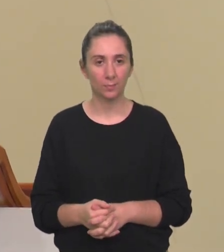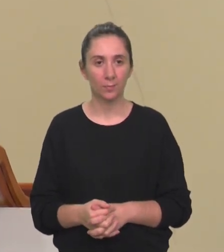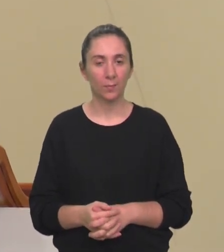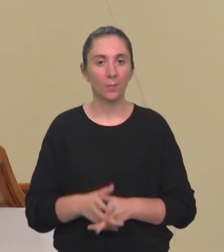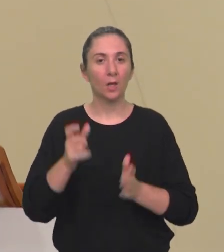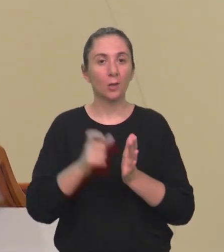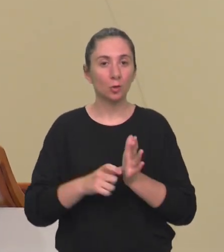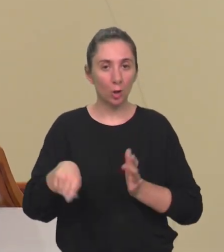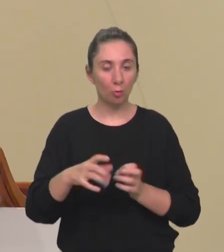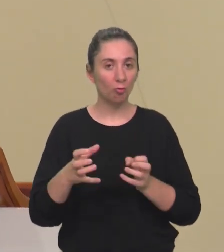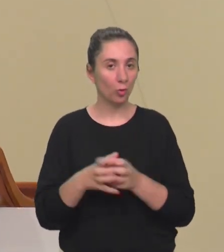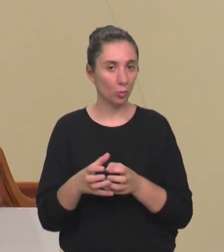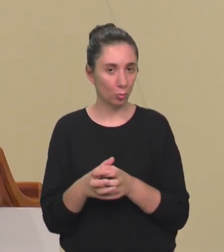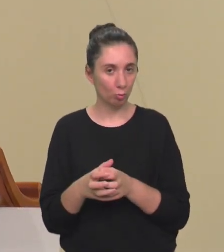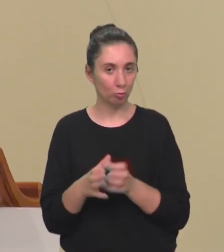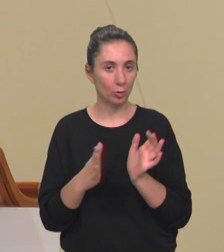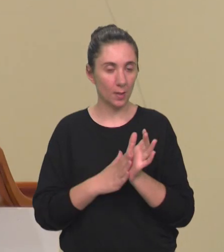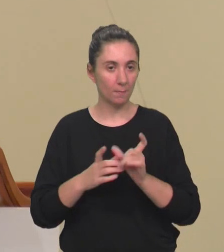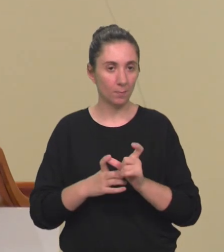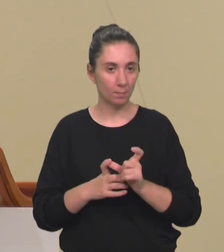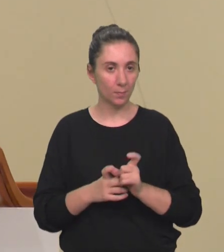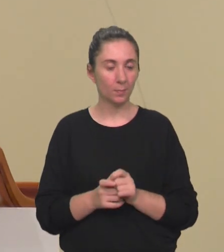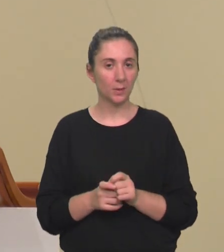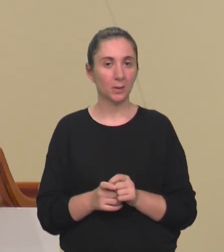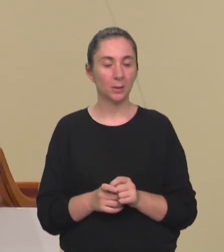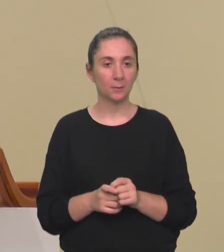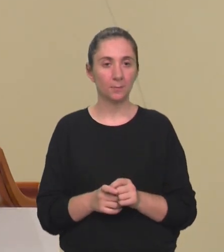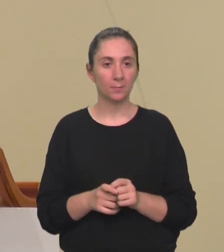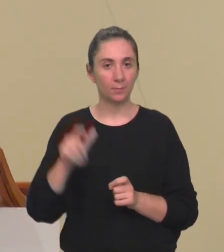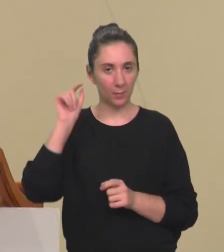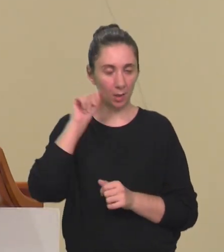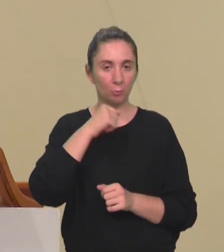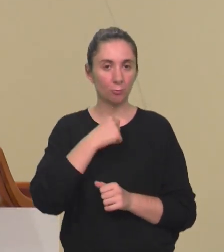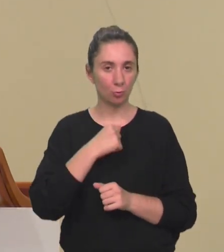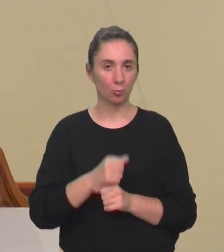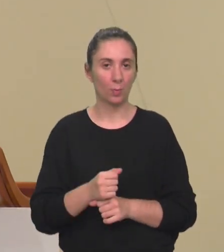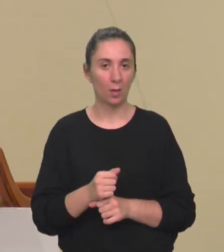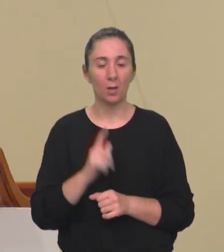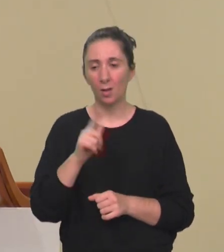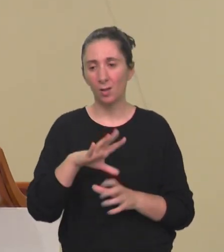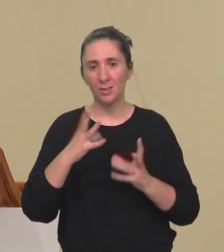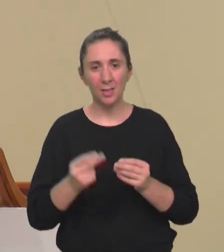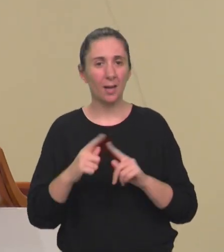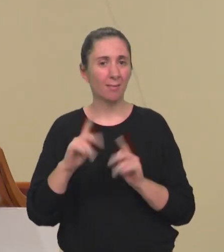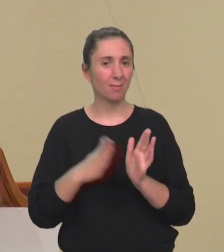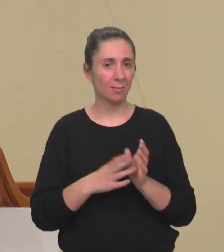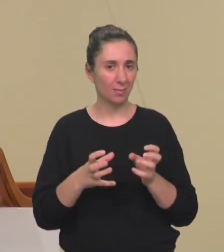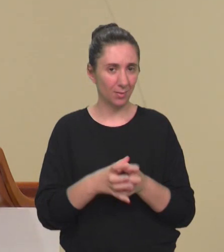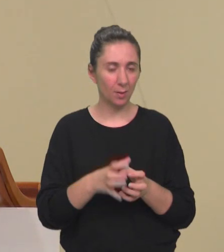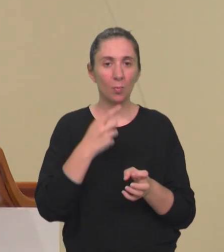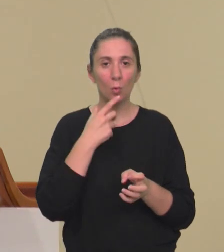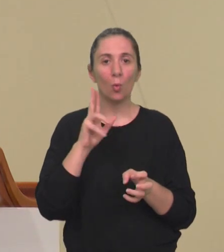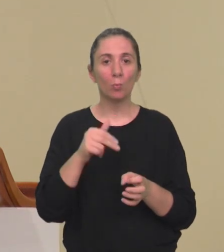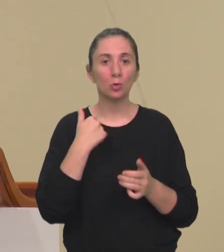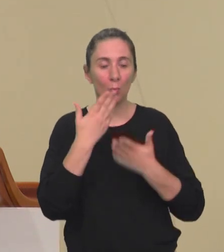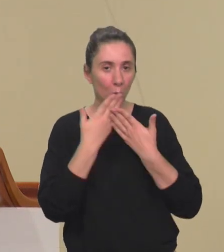Te članove Društva multiple skleroze Karlovačke županije i cijeli tim kojim